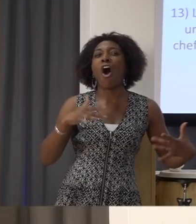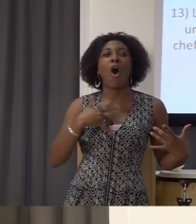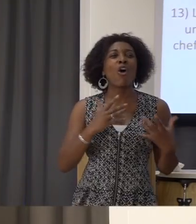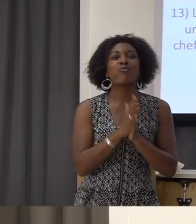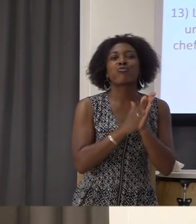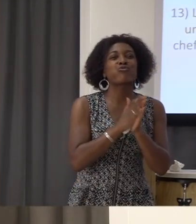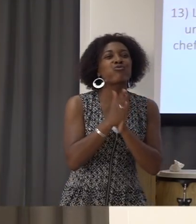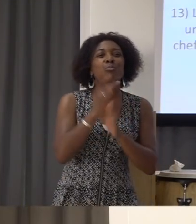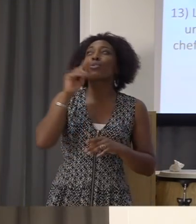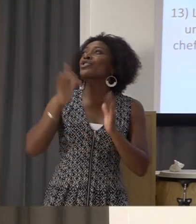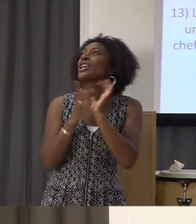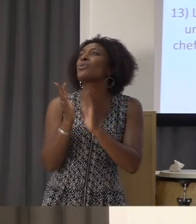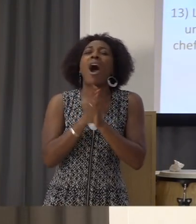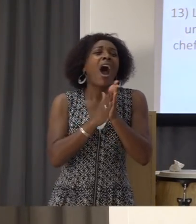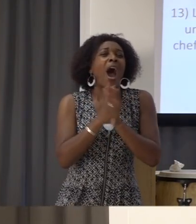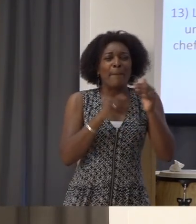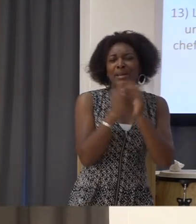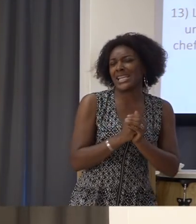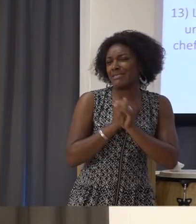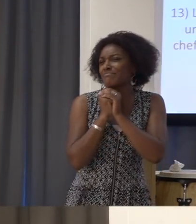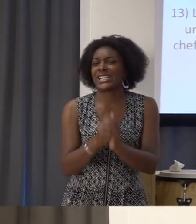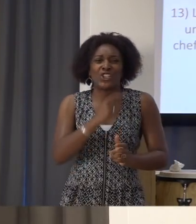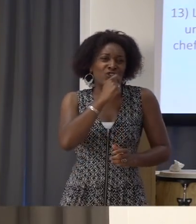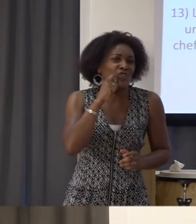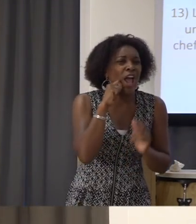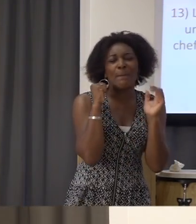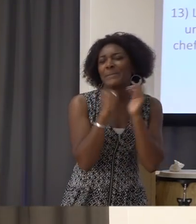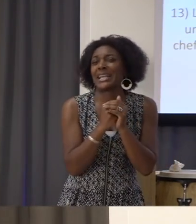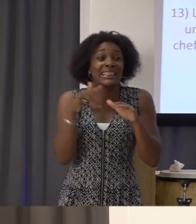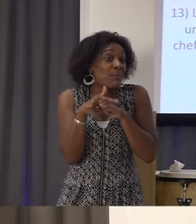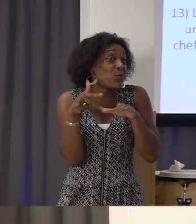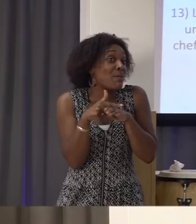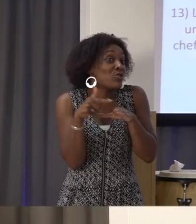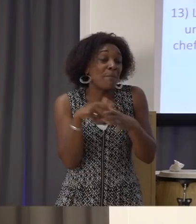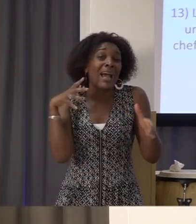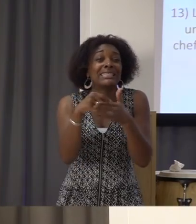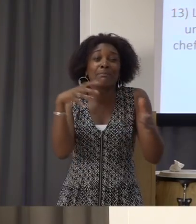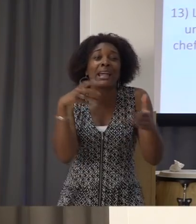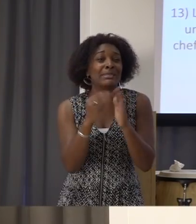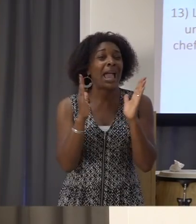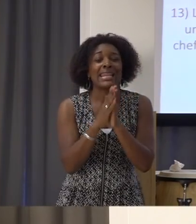Dieu. Il jeûnait, il priait et participait au programme de l'Église.